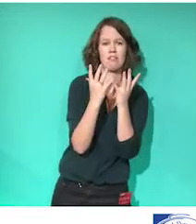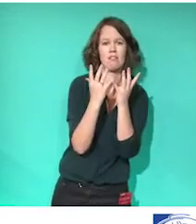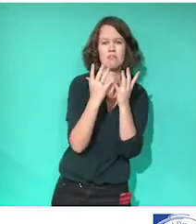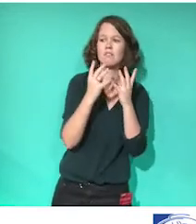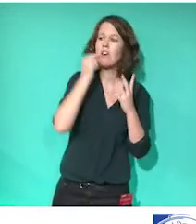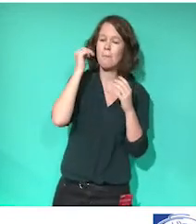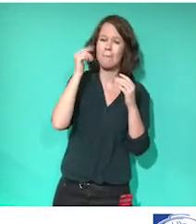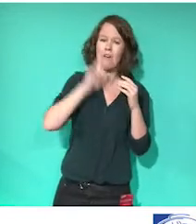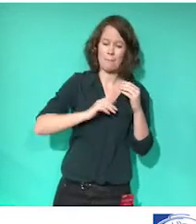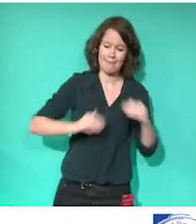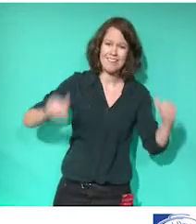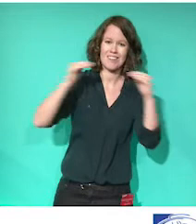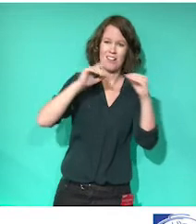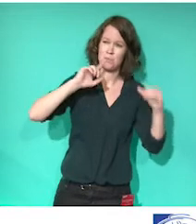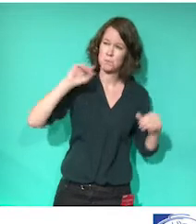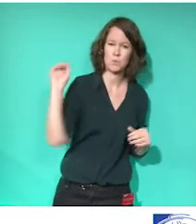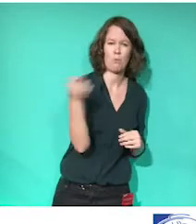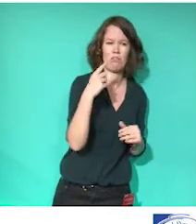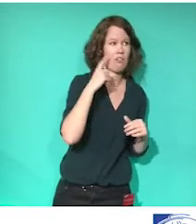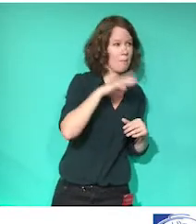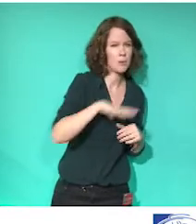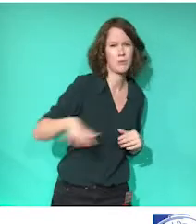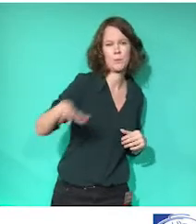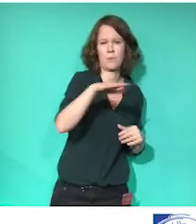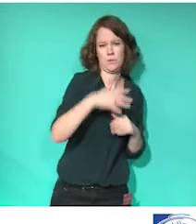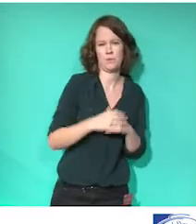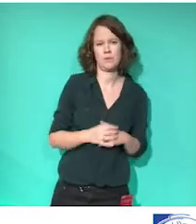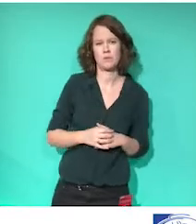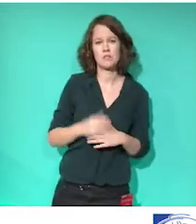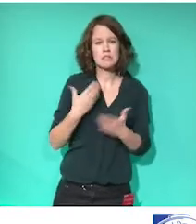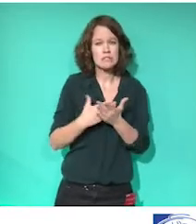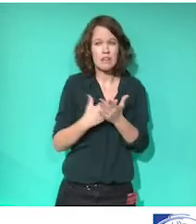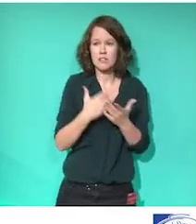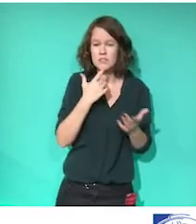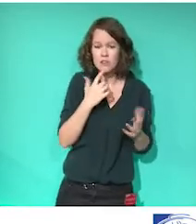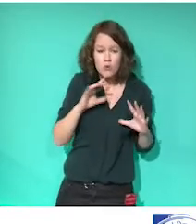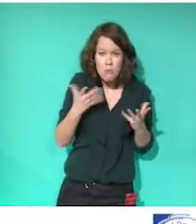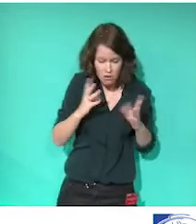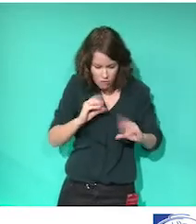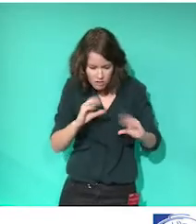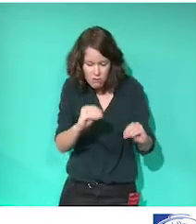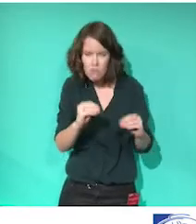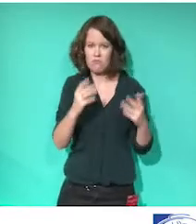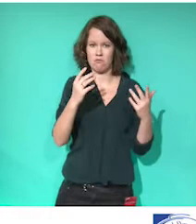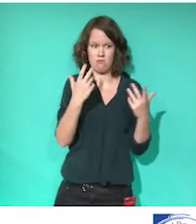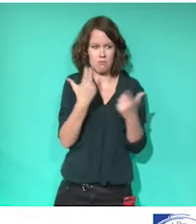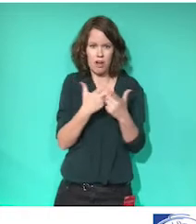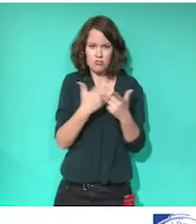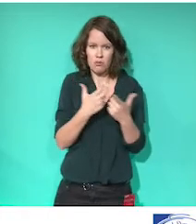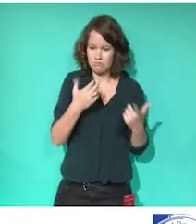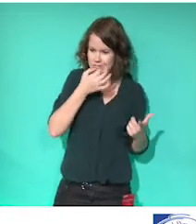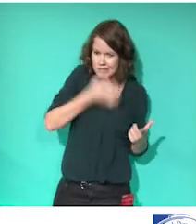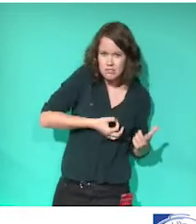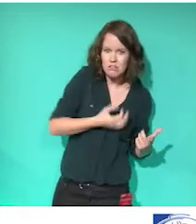femmes et les hommes, une politique globale d'égalité des droits, qui était tout aussi bien, qui s'est matérialisée et incarnée tout aussi bien dans le fait de